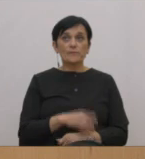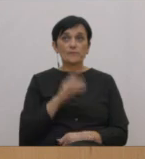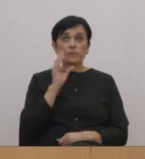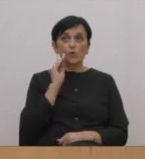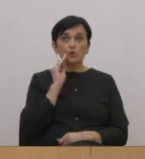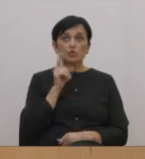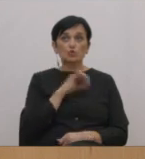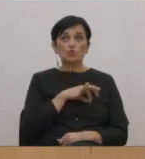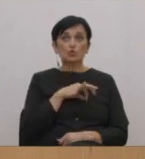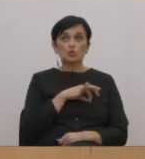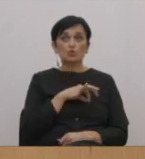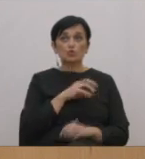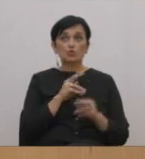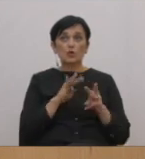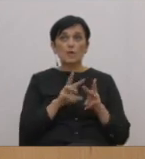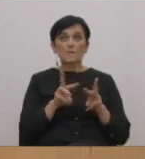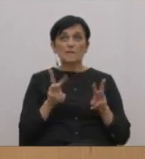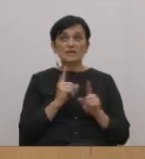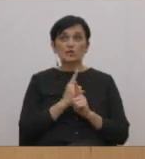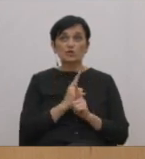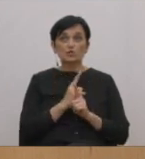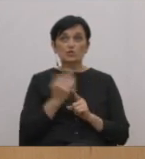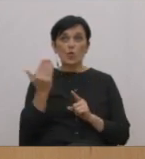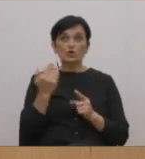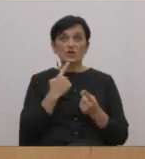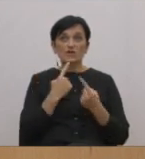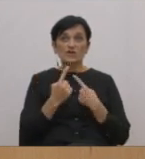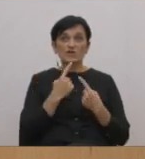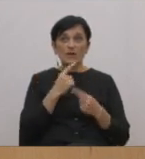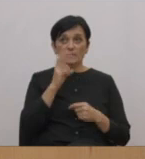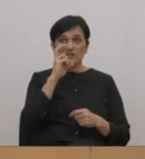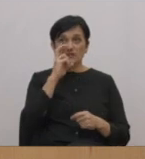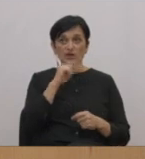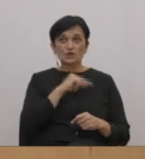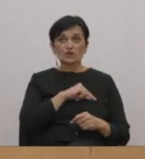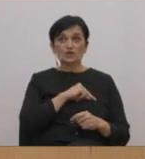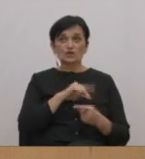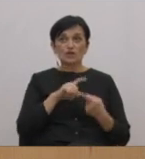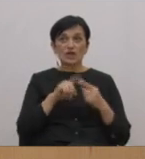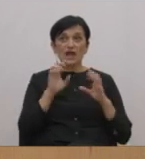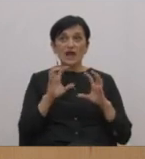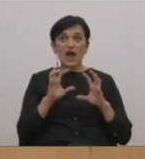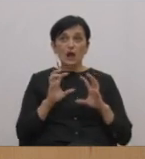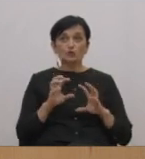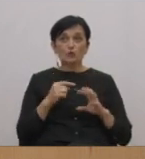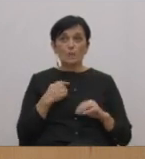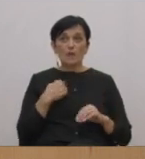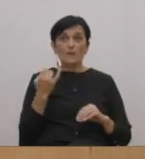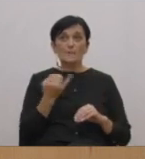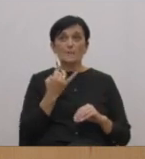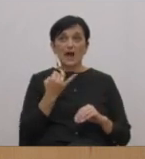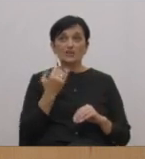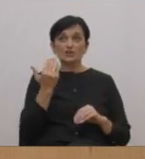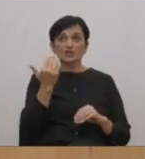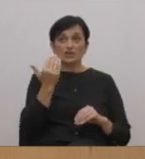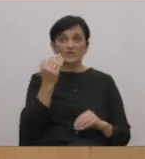Sunt justiții ministri, muadgile, gosaubreba, sajaro samsahuri și sahakanunși. Mă mai interesează